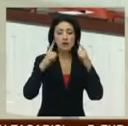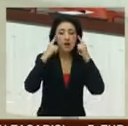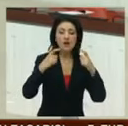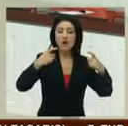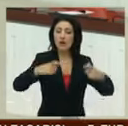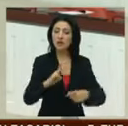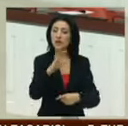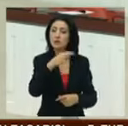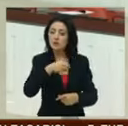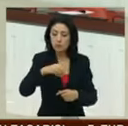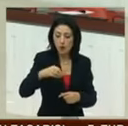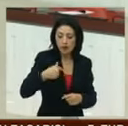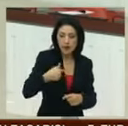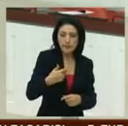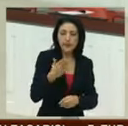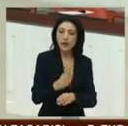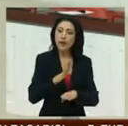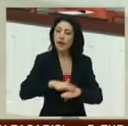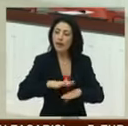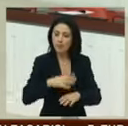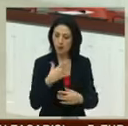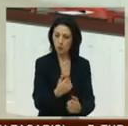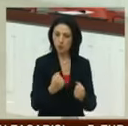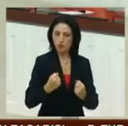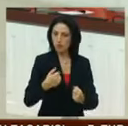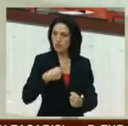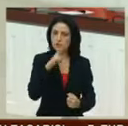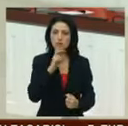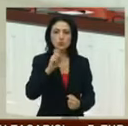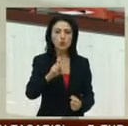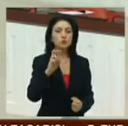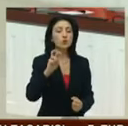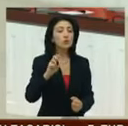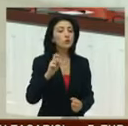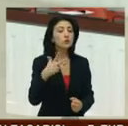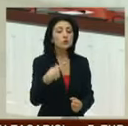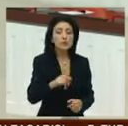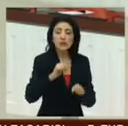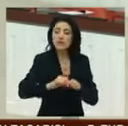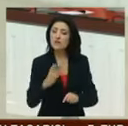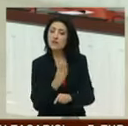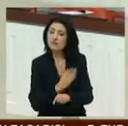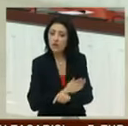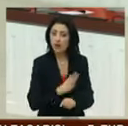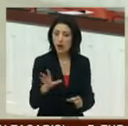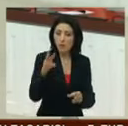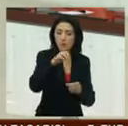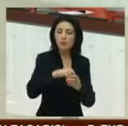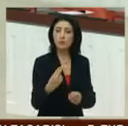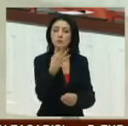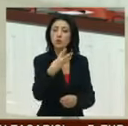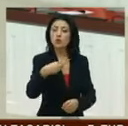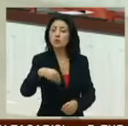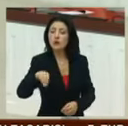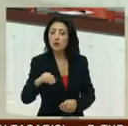milyonluk nüfusunun geleceğini güvenceye aldı. Biz 293 bin Kıbrıslı Türk'ün ve buna bağlı olarak 74 milyonluk